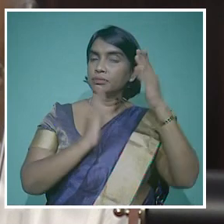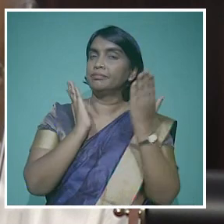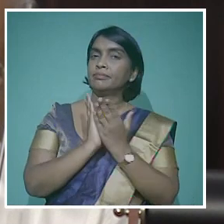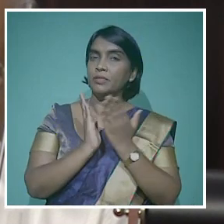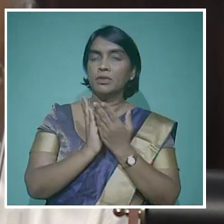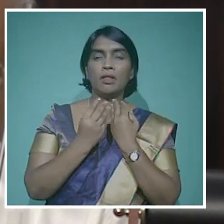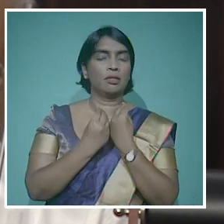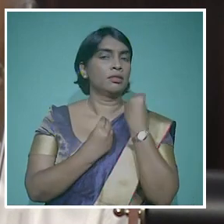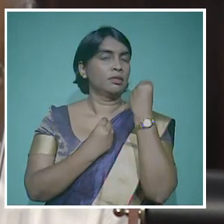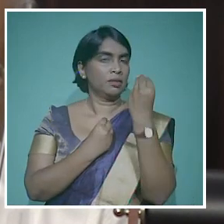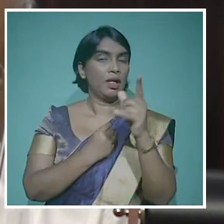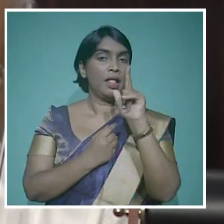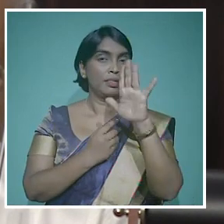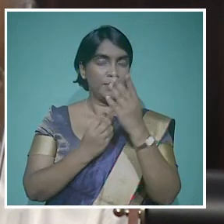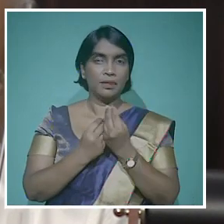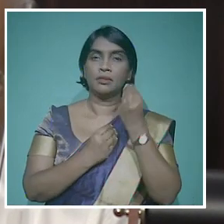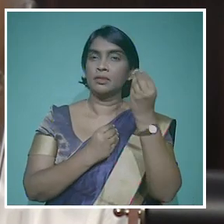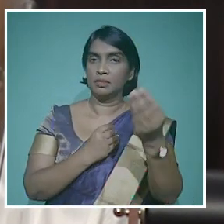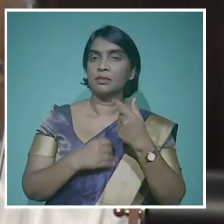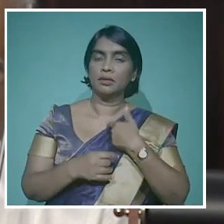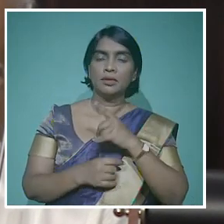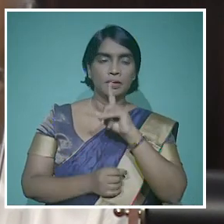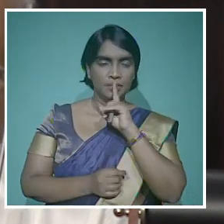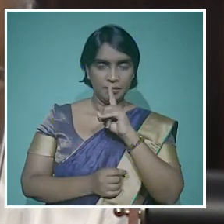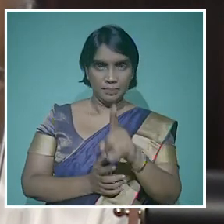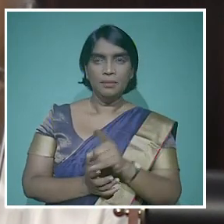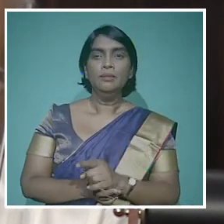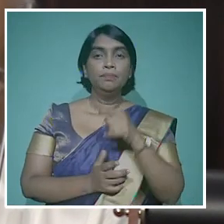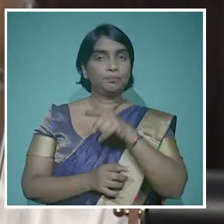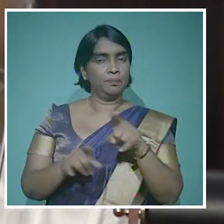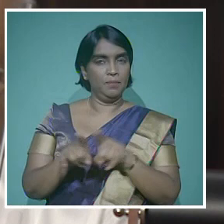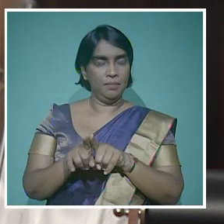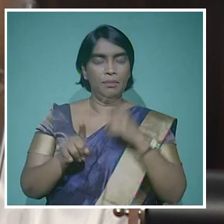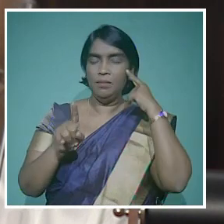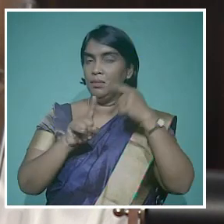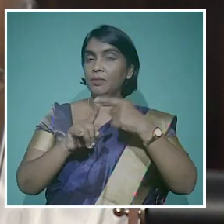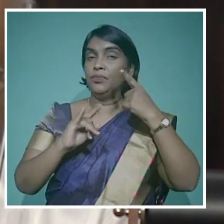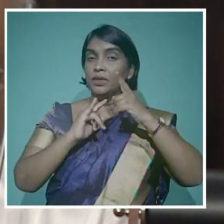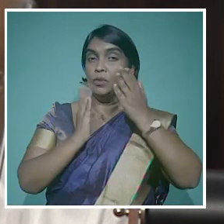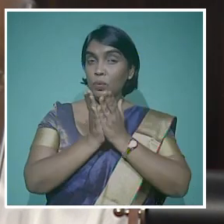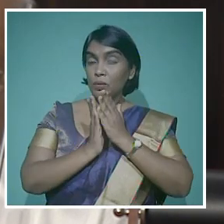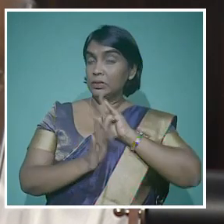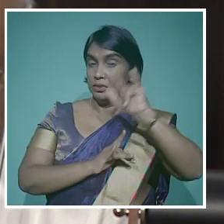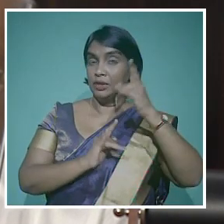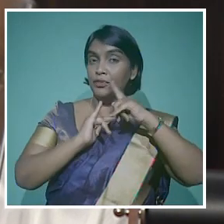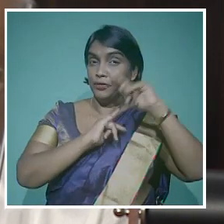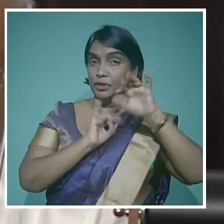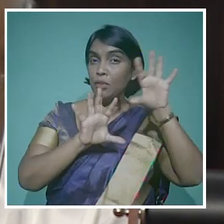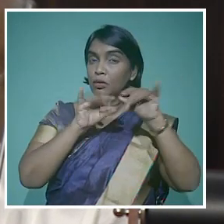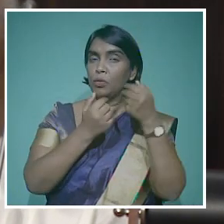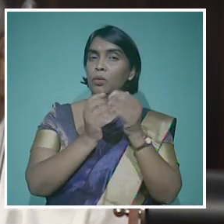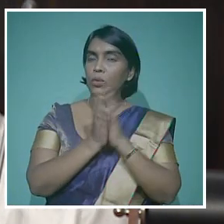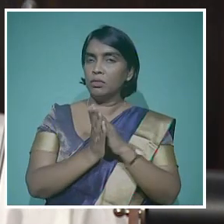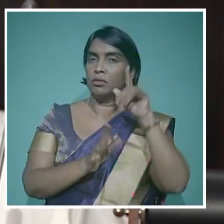සඳහා ශිෂ්‍යත්ව 75ක් ලබා දීමට මම යෝජනා කරනවා. ඒ අනුව අදාළ විදේශ විශ්වවිද්‍යාල තෝරා ගැනීම ඔවුන්